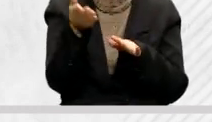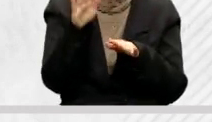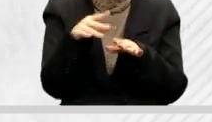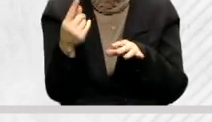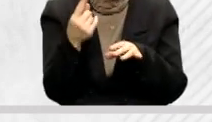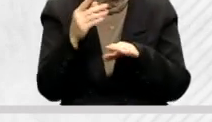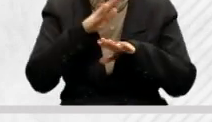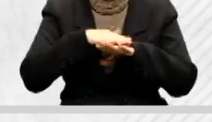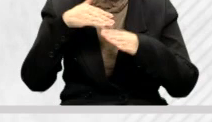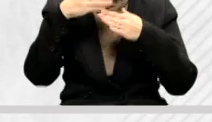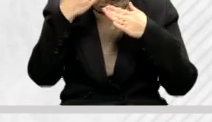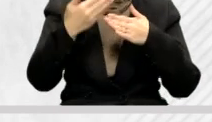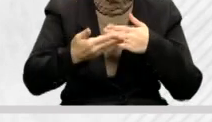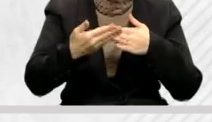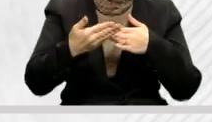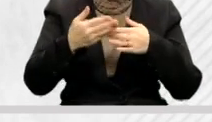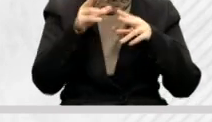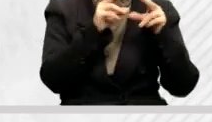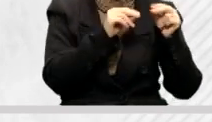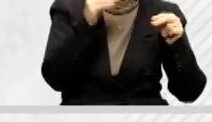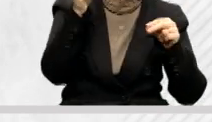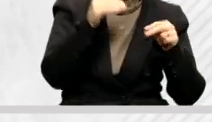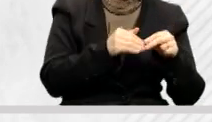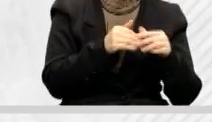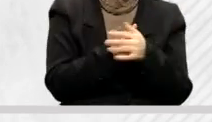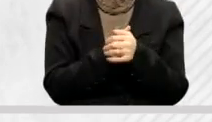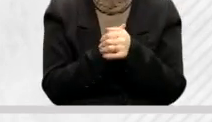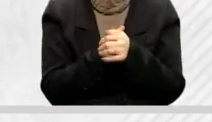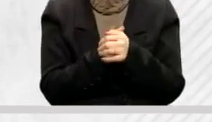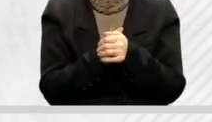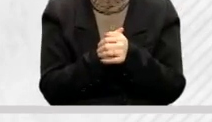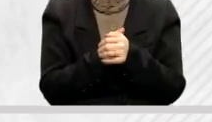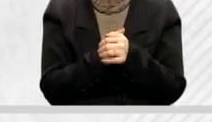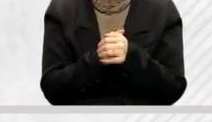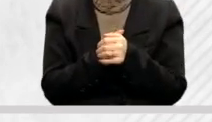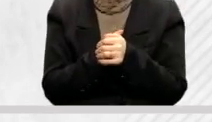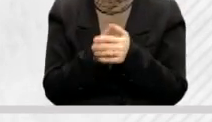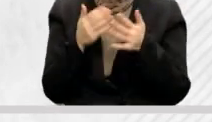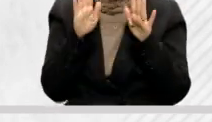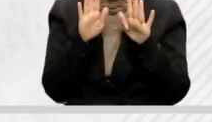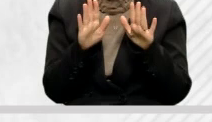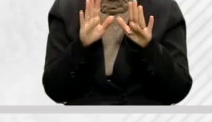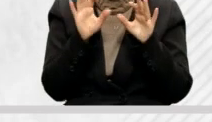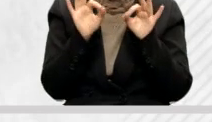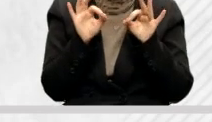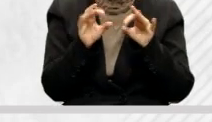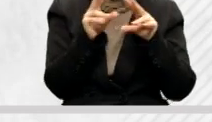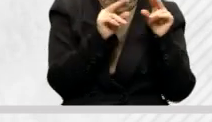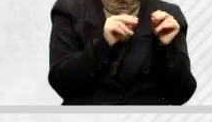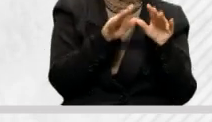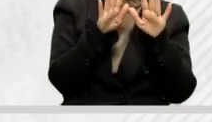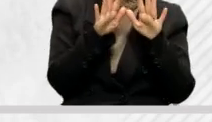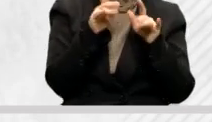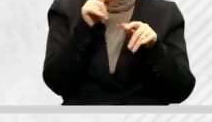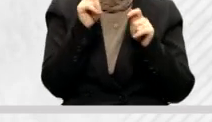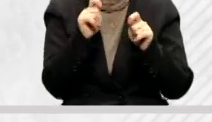Siz ısrarla onu tutarsanız o noktada bu şey oluyor, yani bir tutuşma oluyor. Bir yangına dönüyor, çok basit